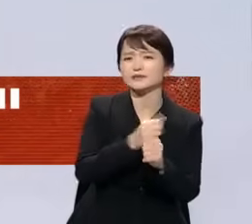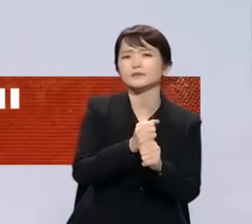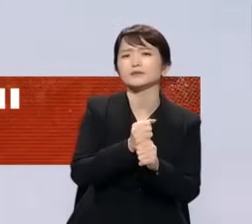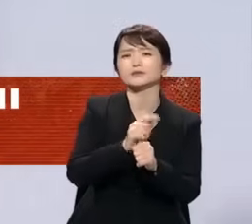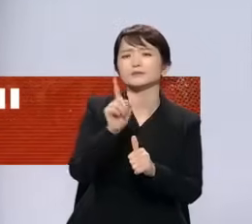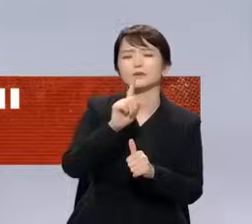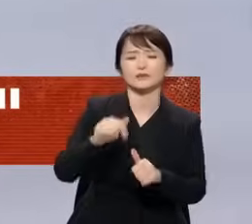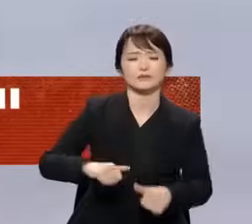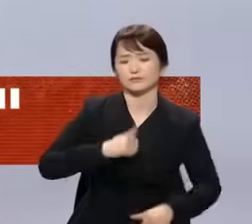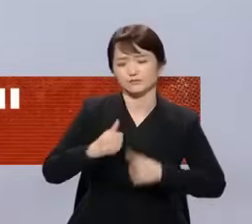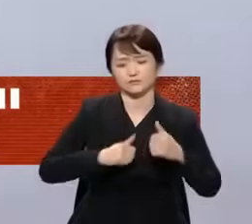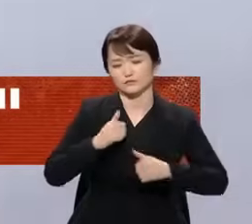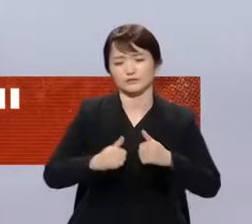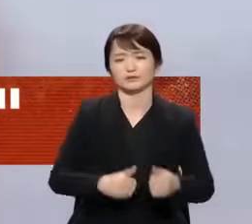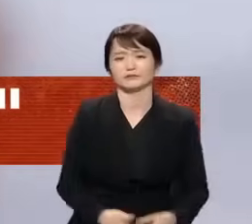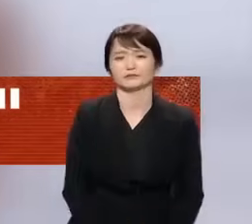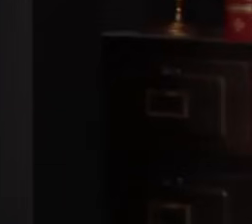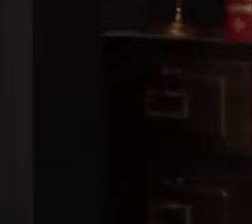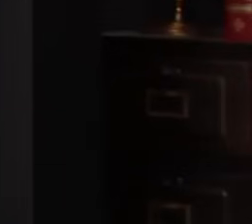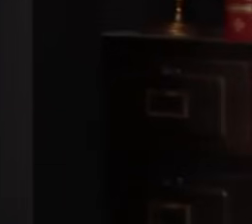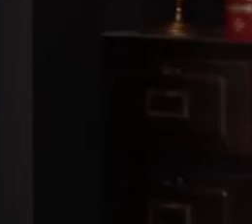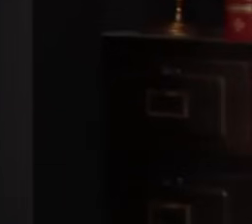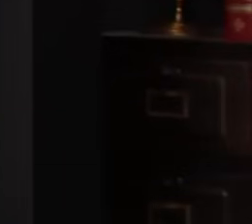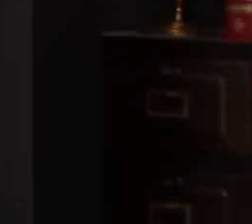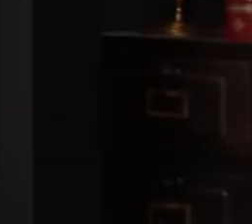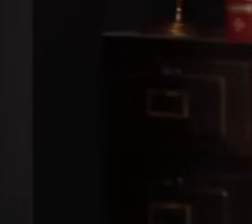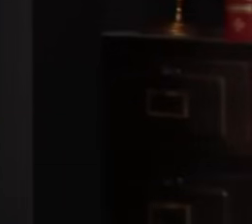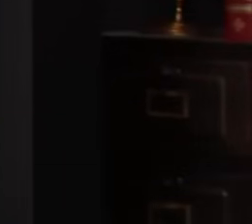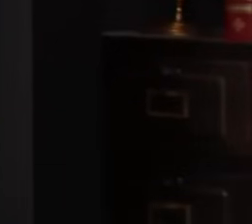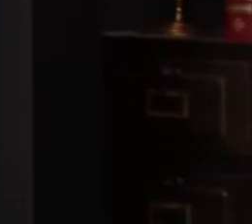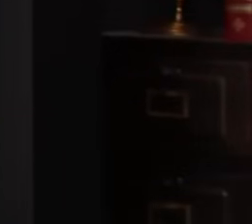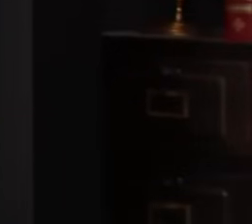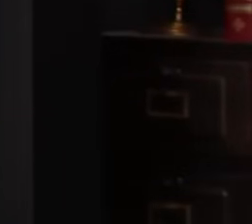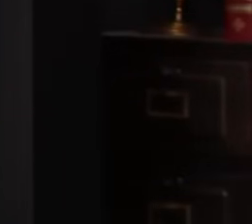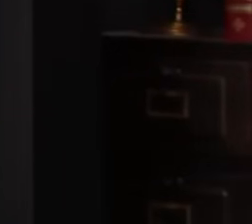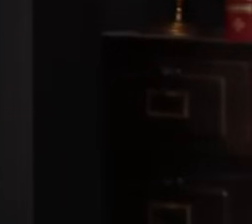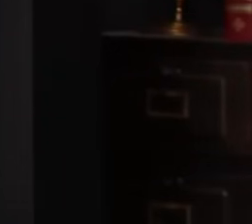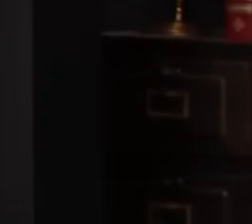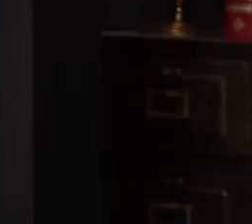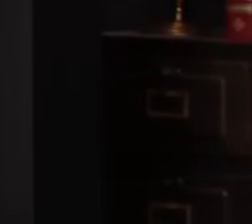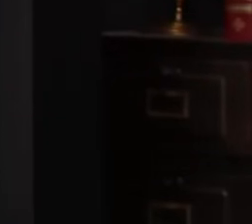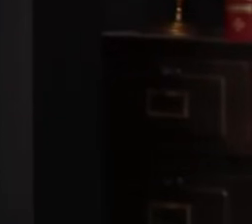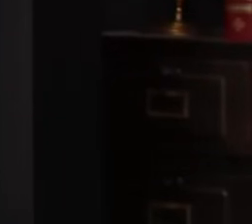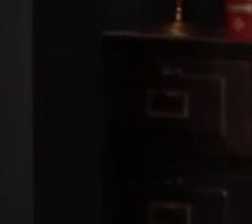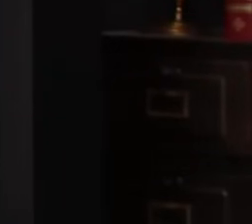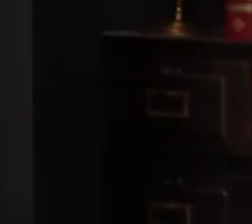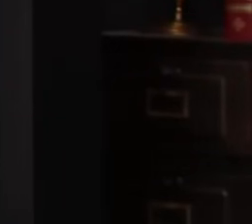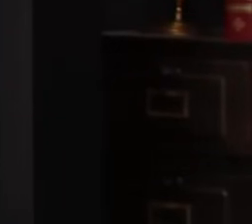뭐하냐. 이렇게 분노의 목소리를 내뱉었습니다. 사건의 진실을 추적하고 싶다는